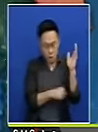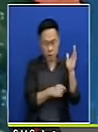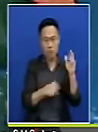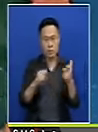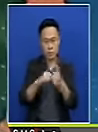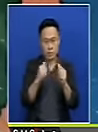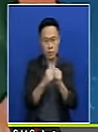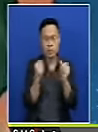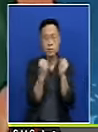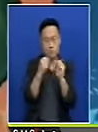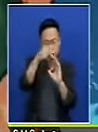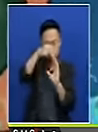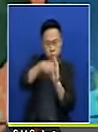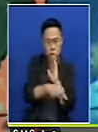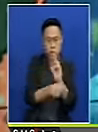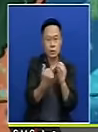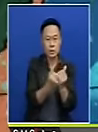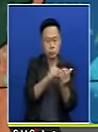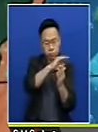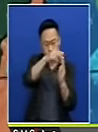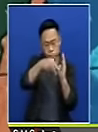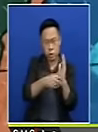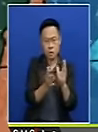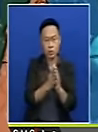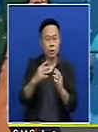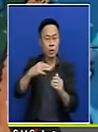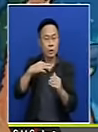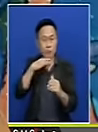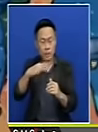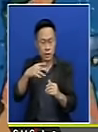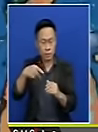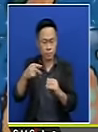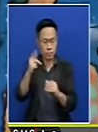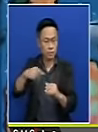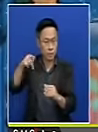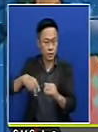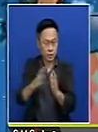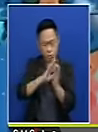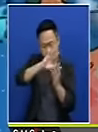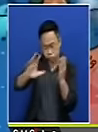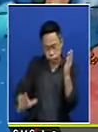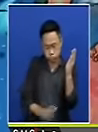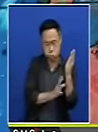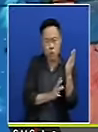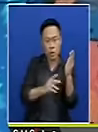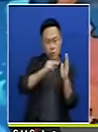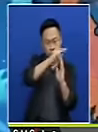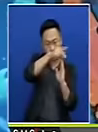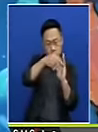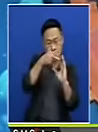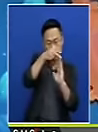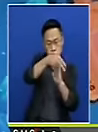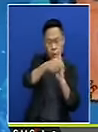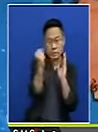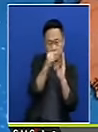เพราะว่ามวลอากาศเย็นที่จะลงมาในบริเวณนี้นะครับก็จะลงมาสู่มหาสมุทรแปซิฟิกครับและอ้อมเข้ามากลายเป็นลมทางด้านตะวันออกเฉียงใต้ครับอีกส่วน